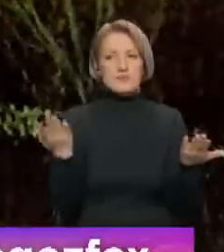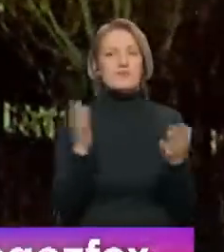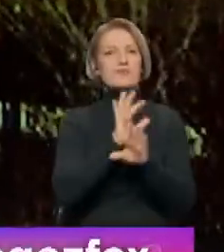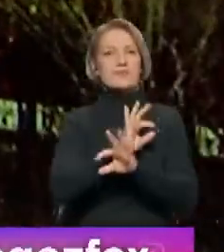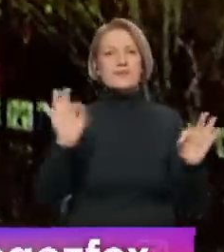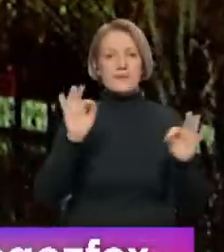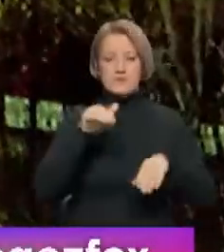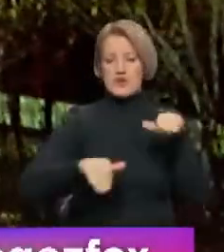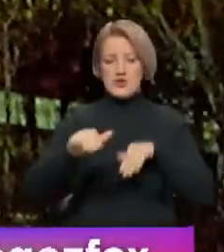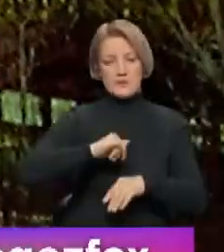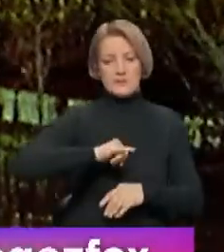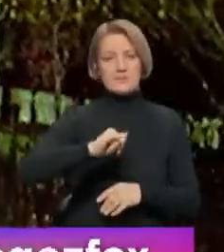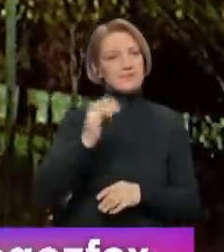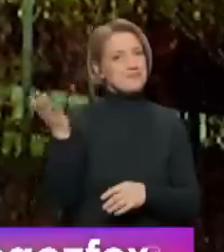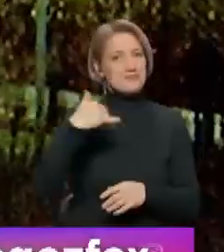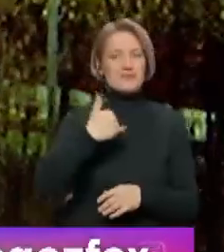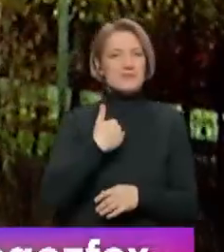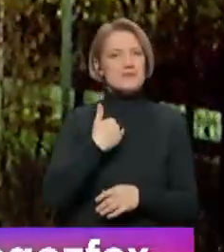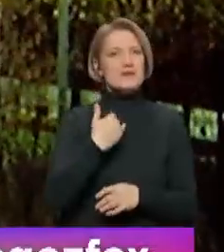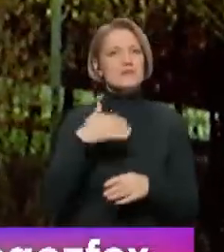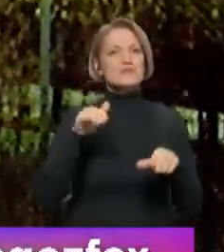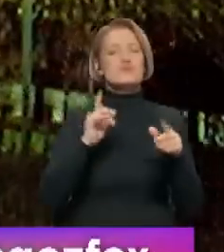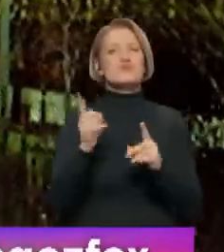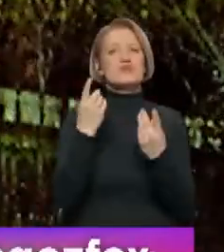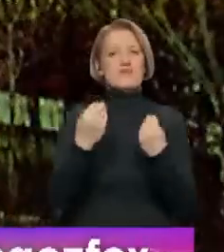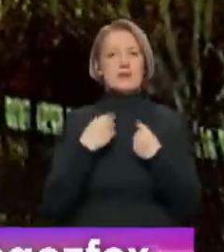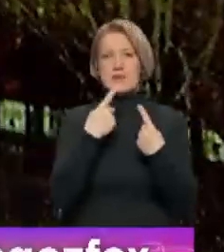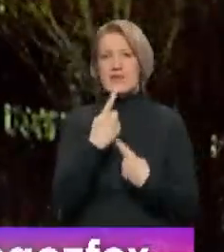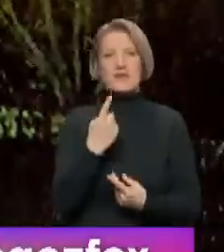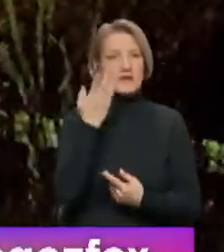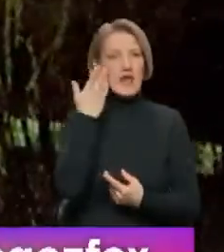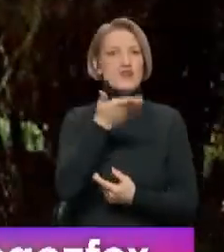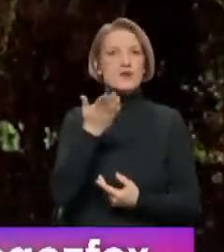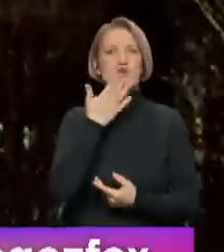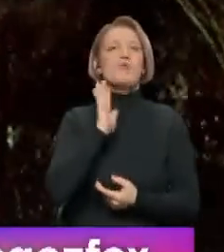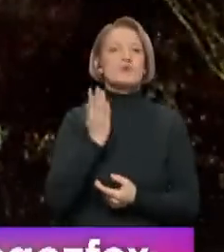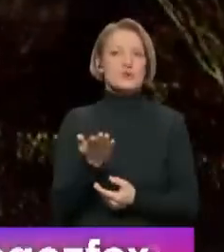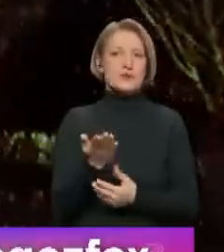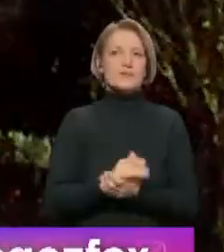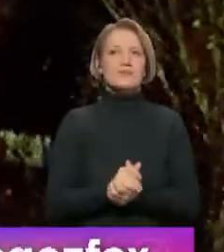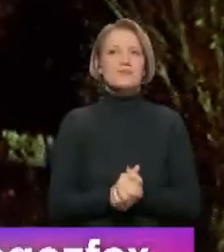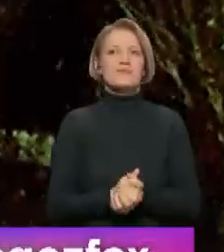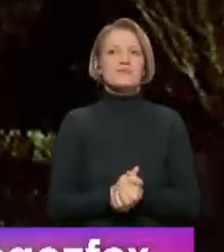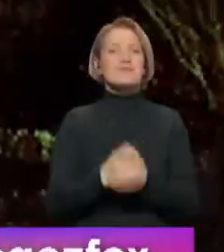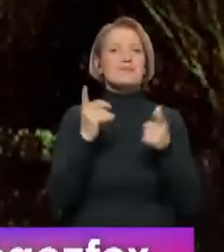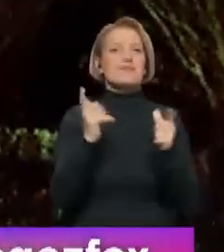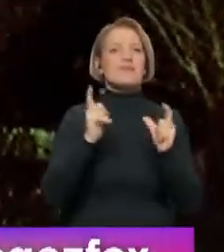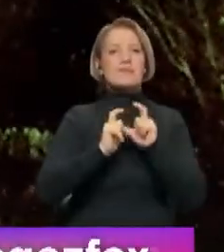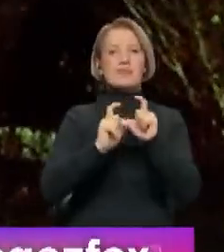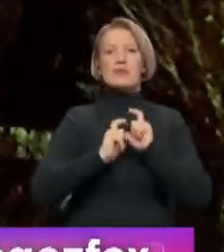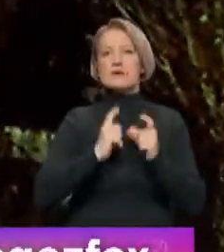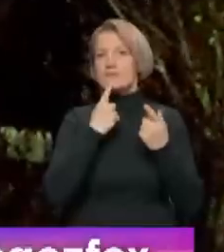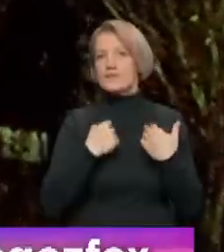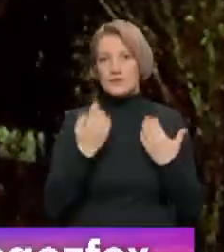seçimin arifesinde Hadi gelin bize de Müjde verin diyen izleyicilerimiz yok mudur acaba ekran karşısında nereden Günaydın